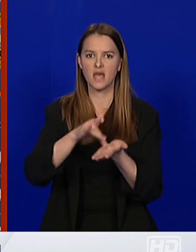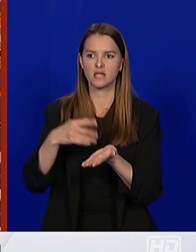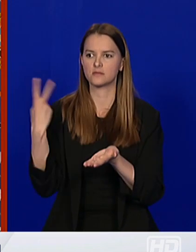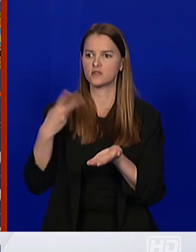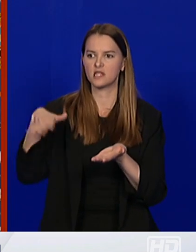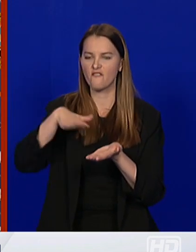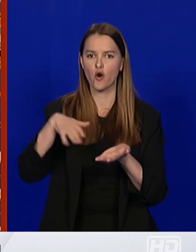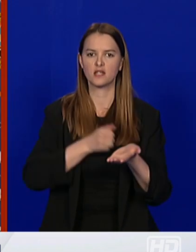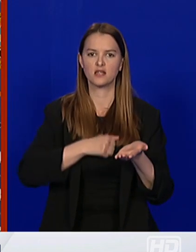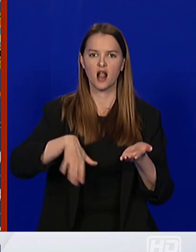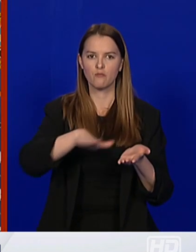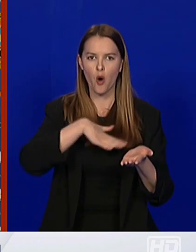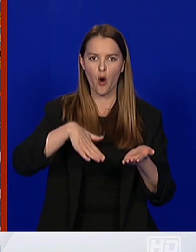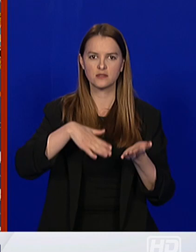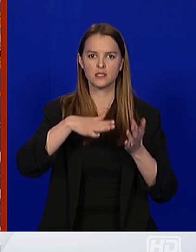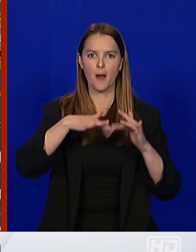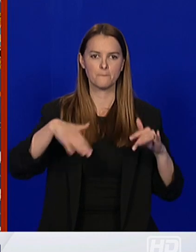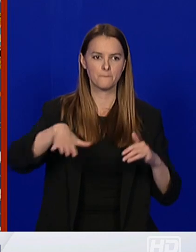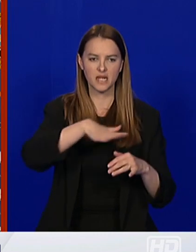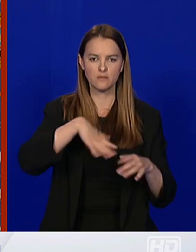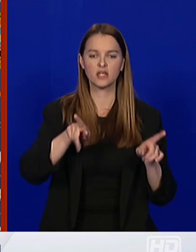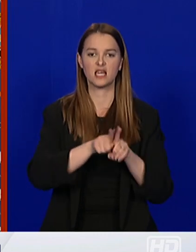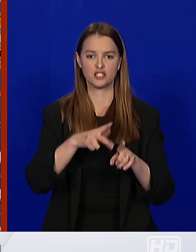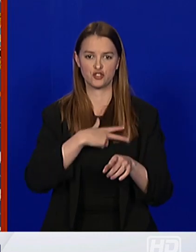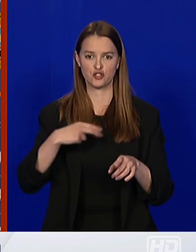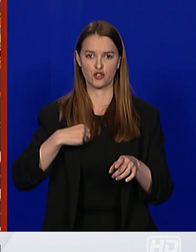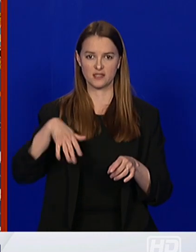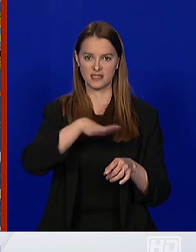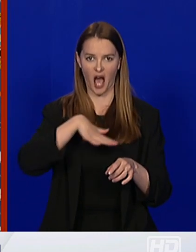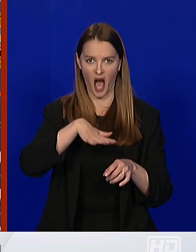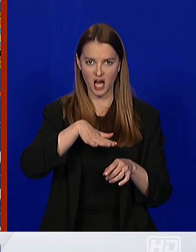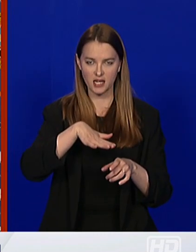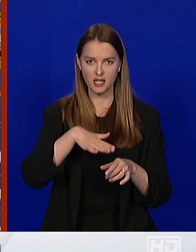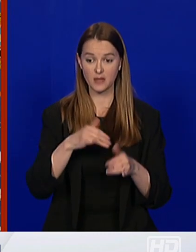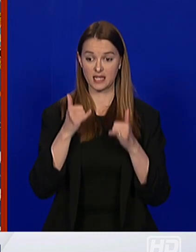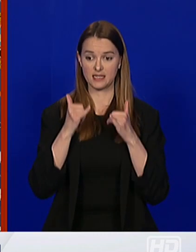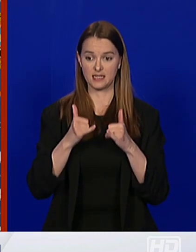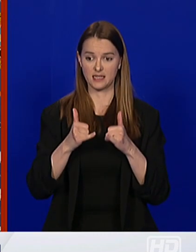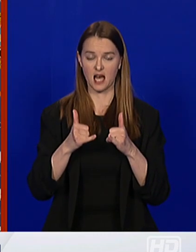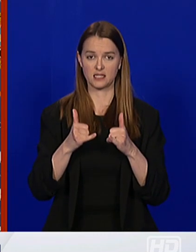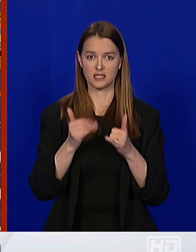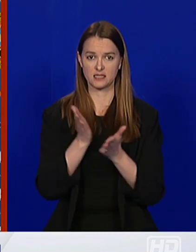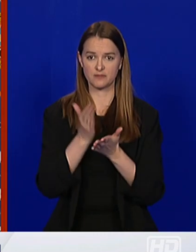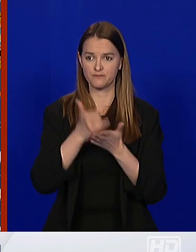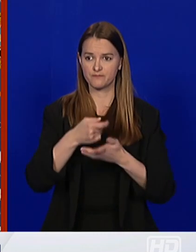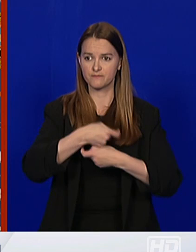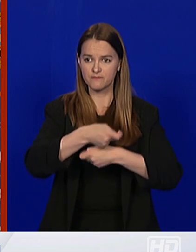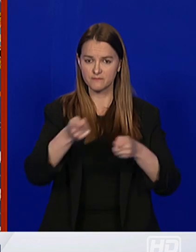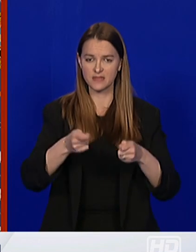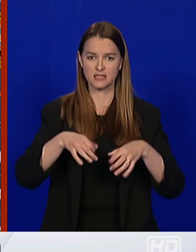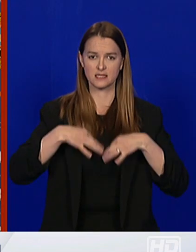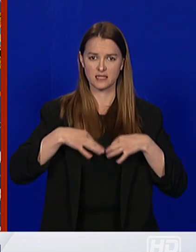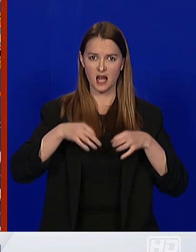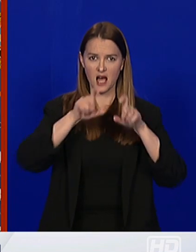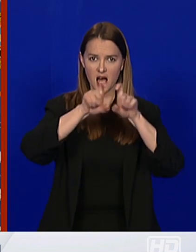Dalmacija, Primorje i ovdje za Zagreb. I tijekom današnjeg dana se raspoređuje u zdravstvene ustanove,